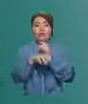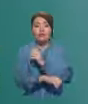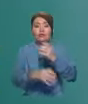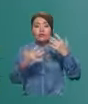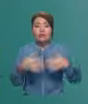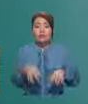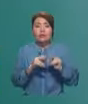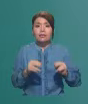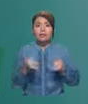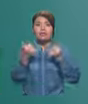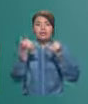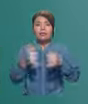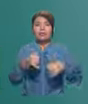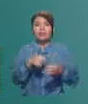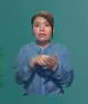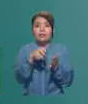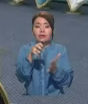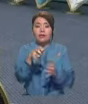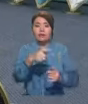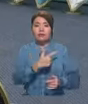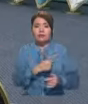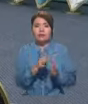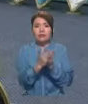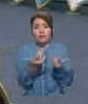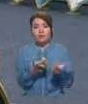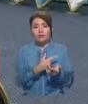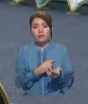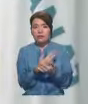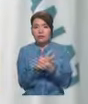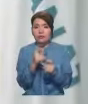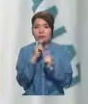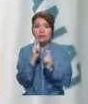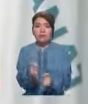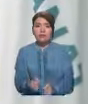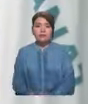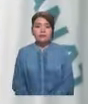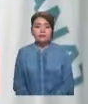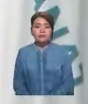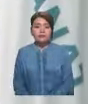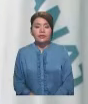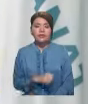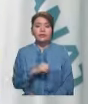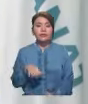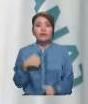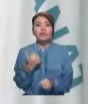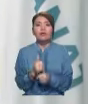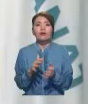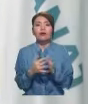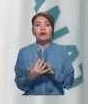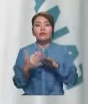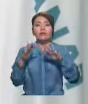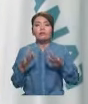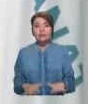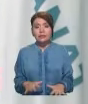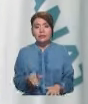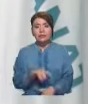орай педагогтерге алғыс хаттар мен дипломдар табыс етілді. Ең бастысы мынау ауылдық жерлерге